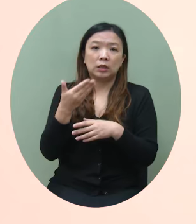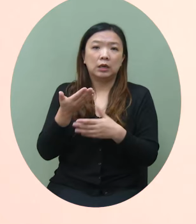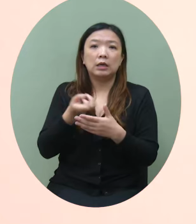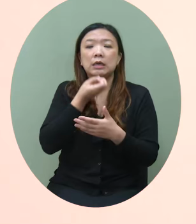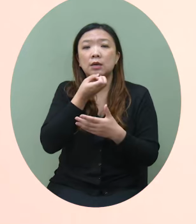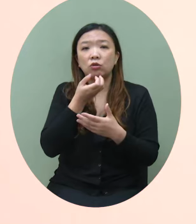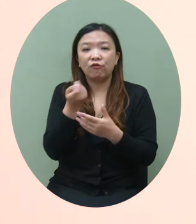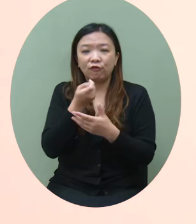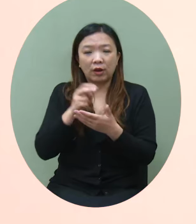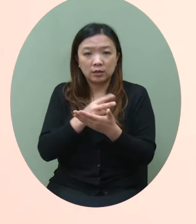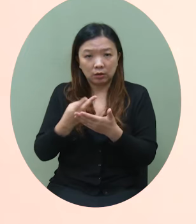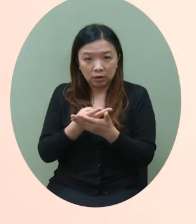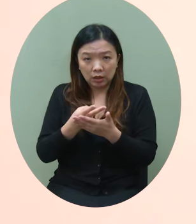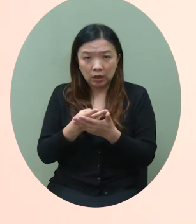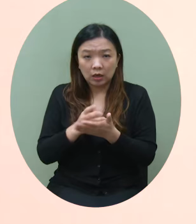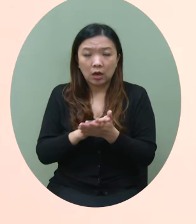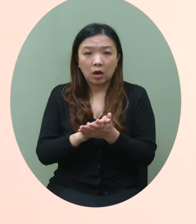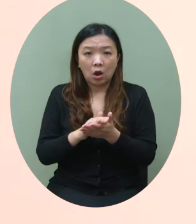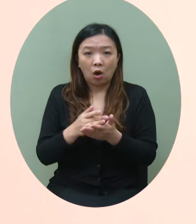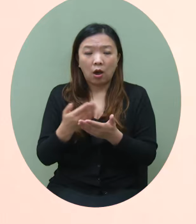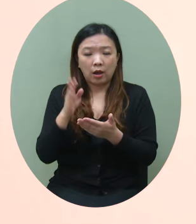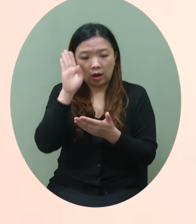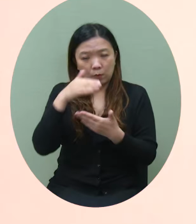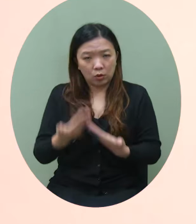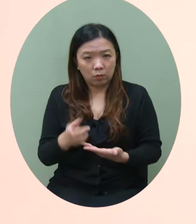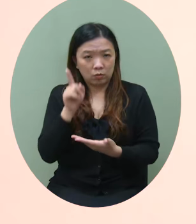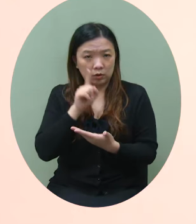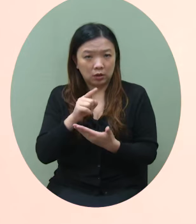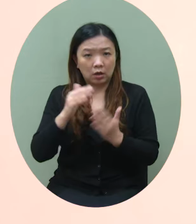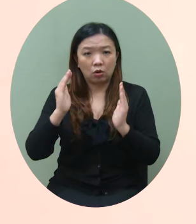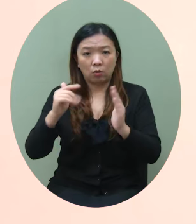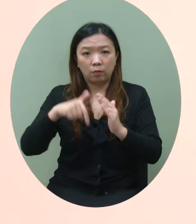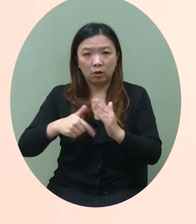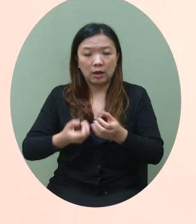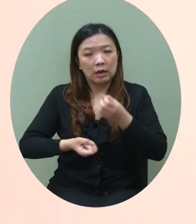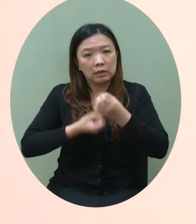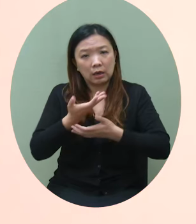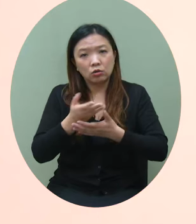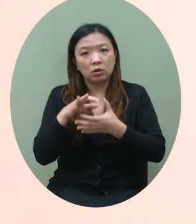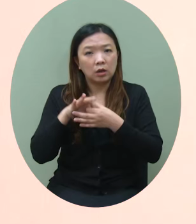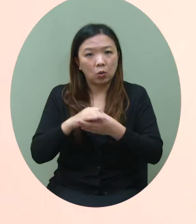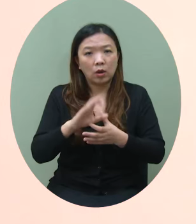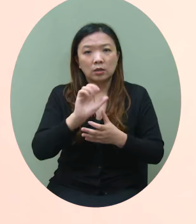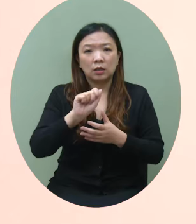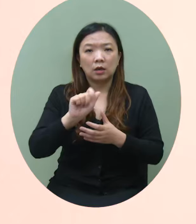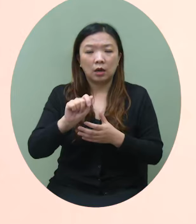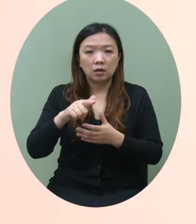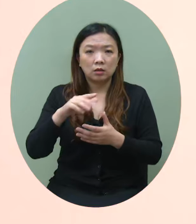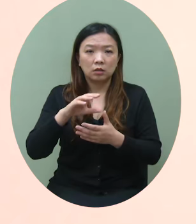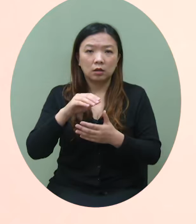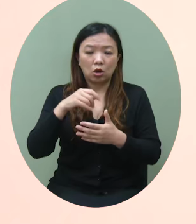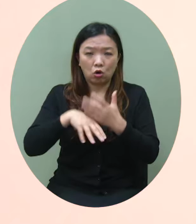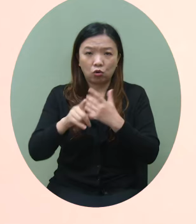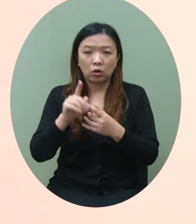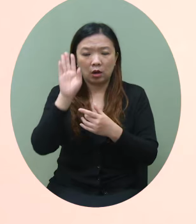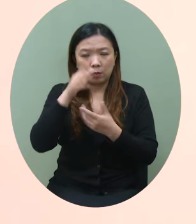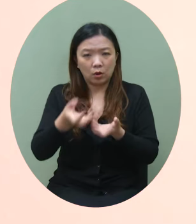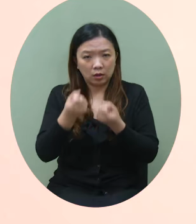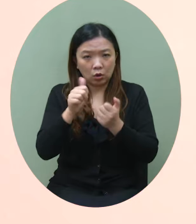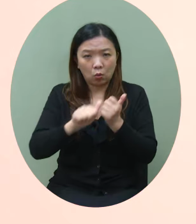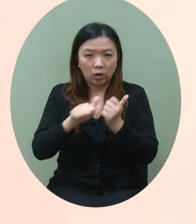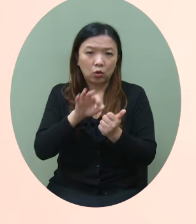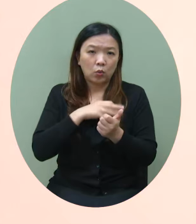盡快在這個禮拜之內向法案委員會提出有關的委員會修訂即是CSA的內容希望得到委